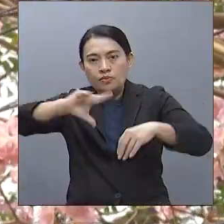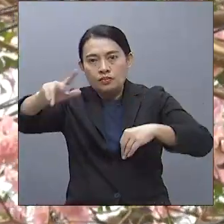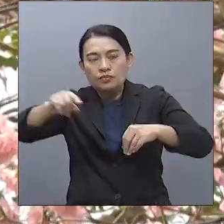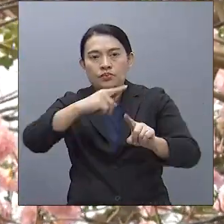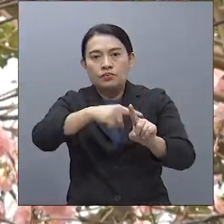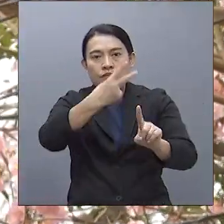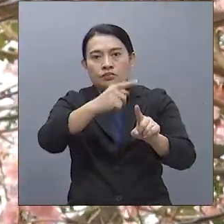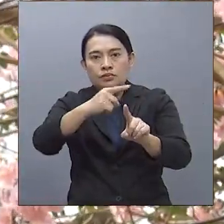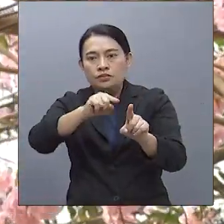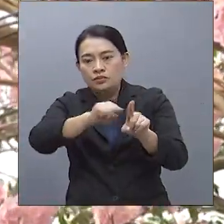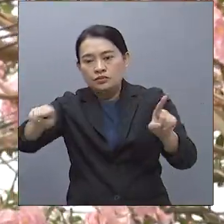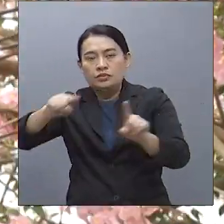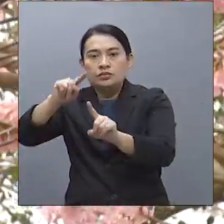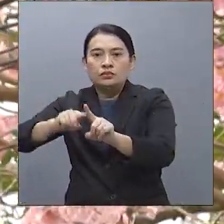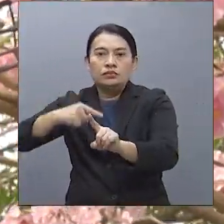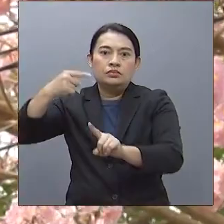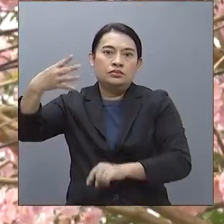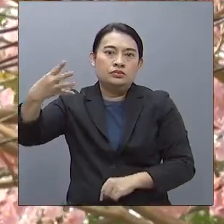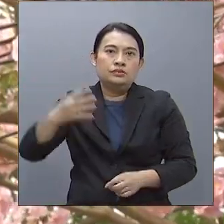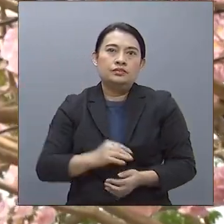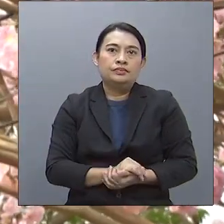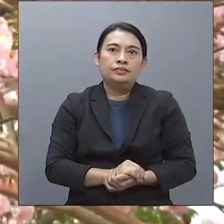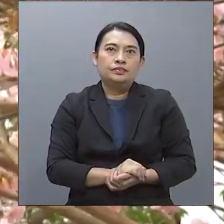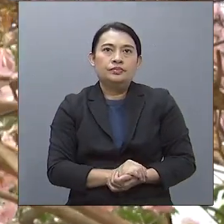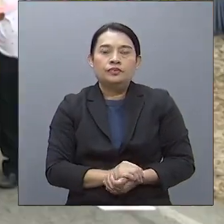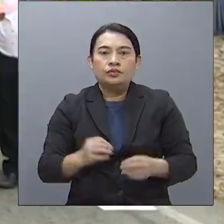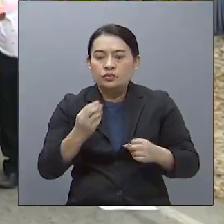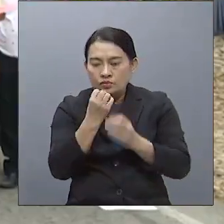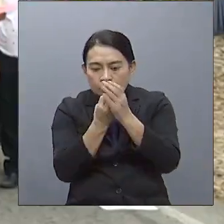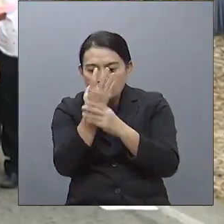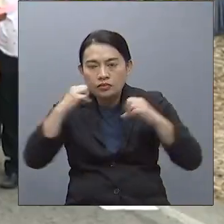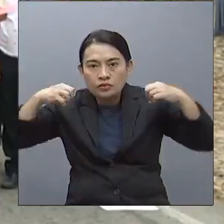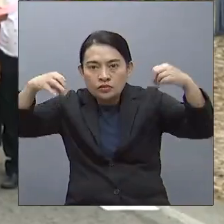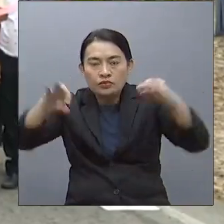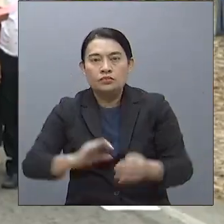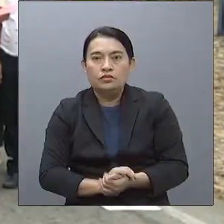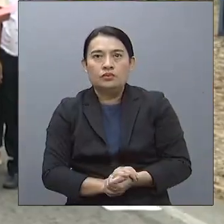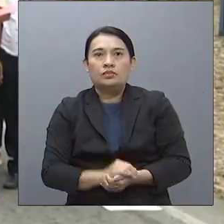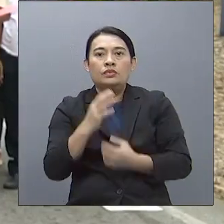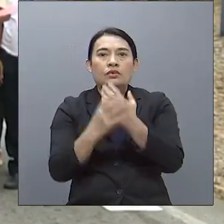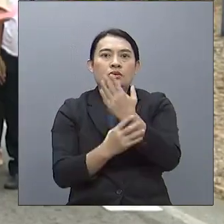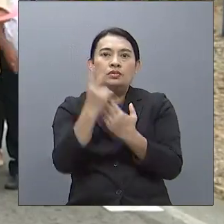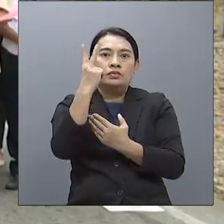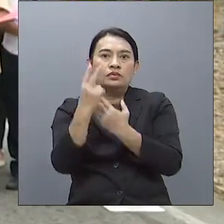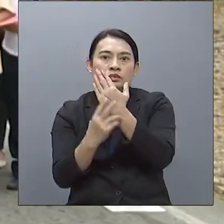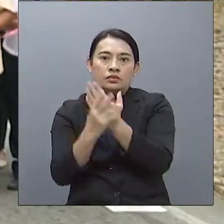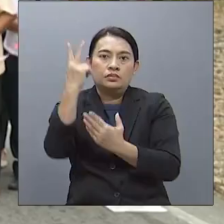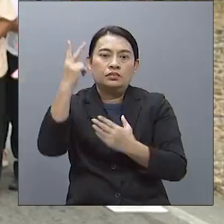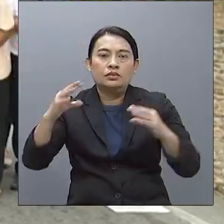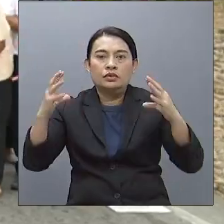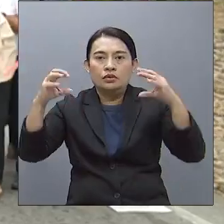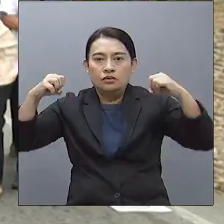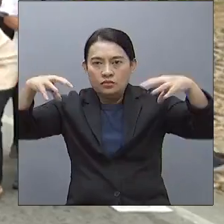ถึงเดือนเมษายนเอาอีกเดือนเดียวเองนะคะ ใช่ไง และช่วงเวลาออกดอกก็จะมีระยะเวลาเพียงแค่2ถึง3สัปดาห์เท่านั้นแล้วเขาก็จะเหี่ยวเฉาลง